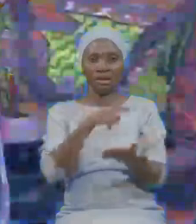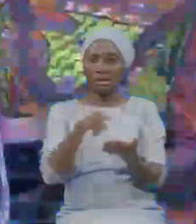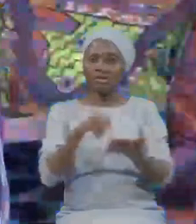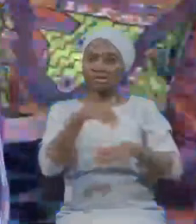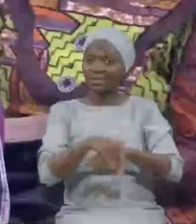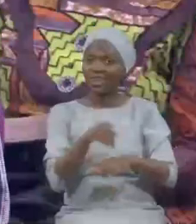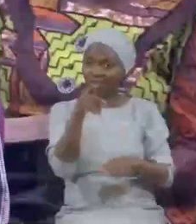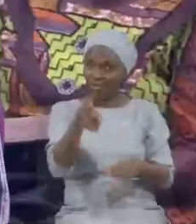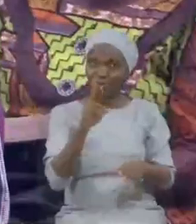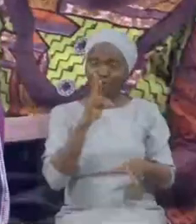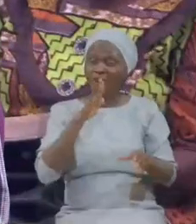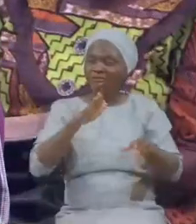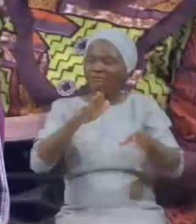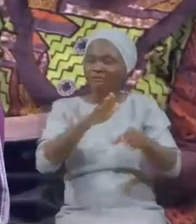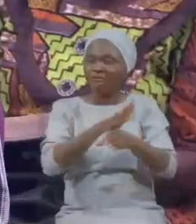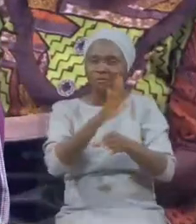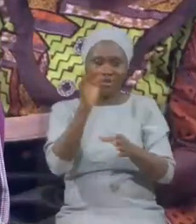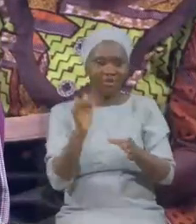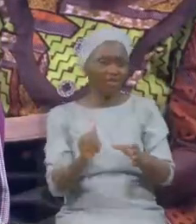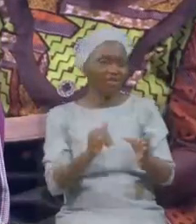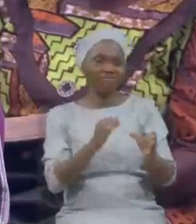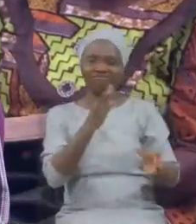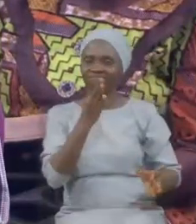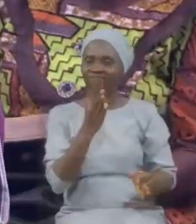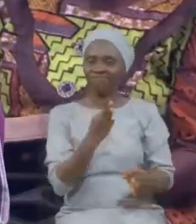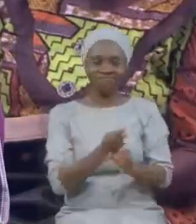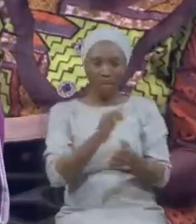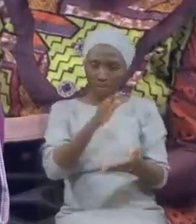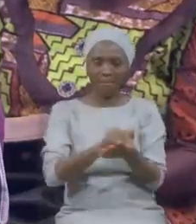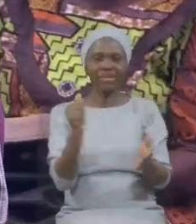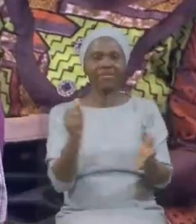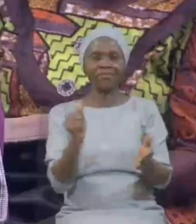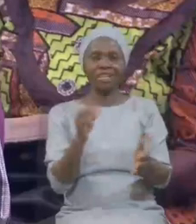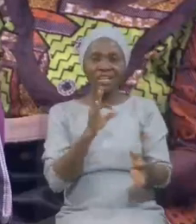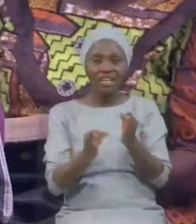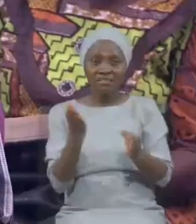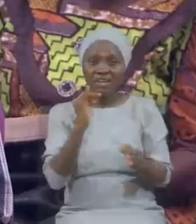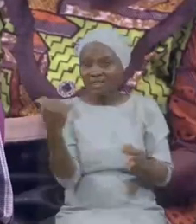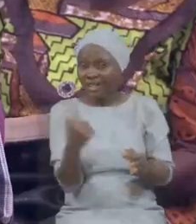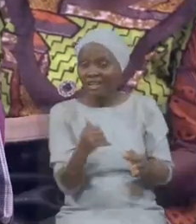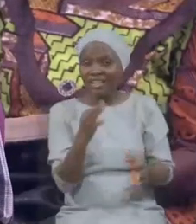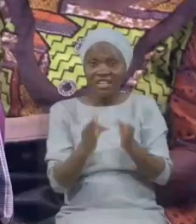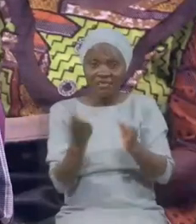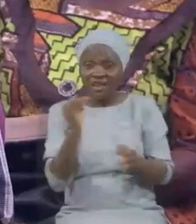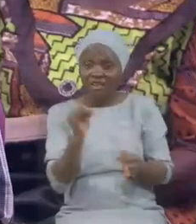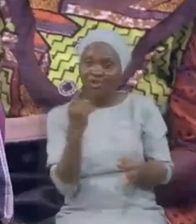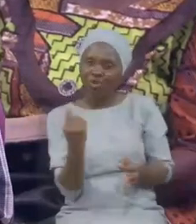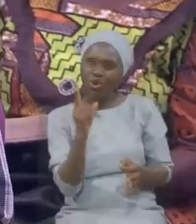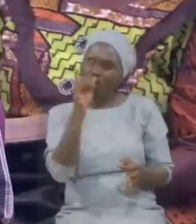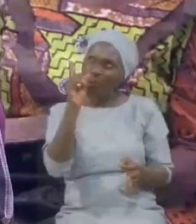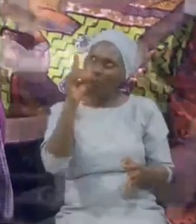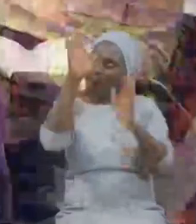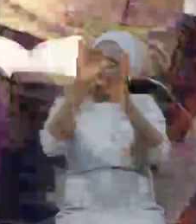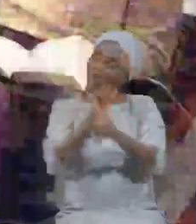Vous avez une pleine conviction. S'il y a un seul miracle qui reste au ciel à répandre sur les gens, c'est vous qui êtes